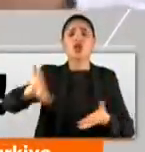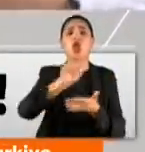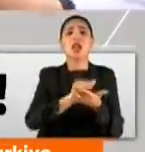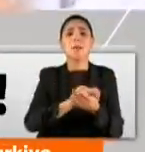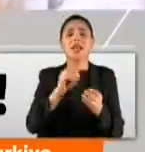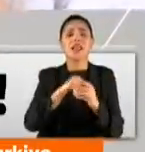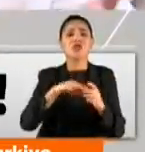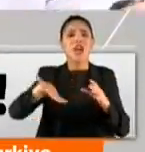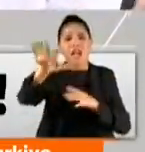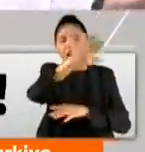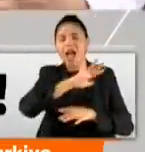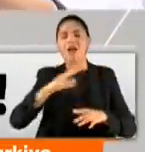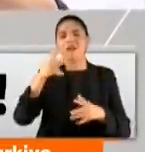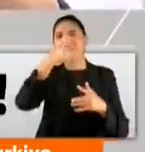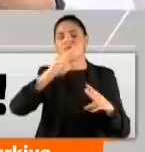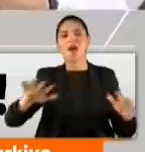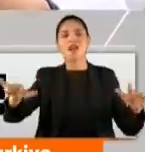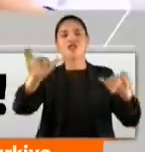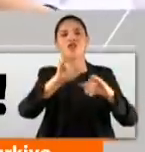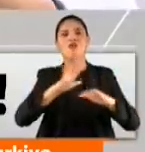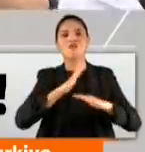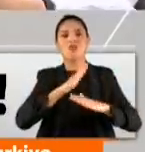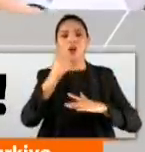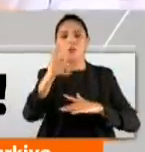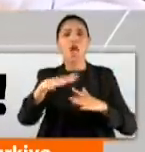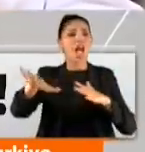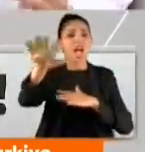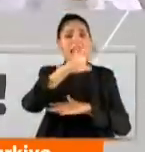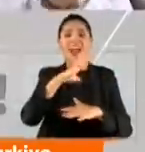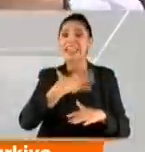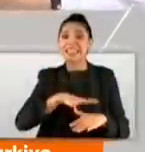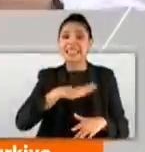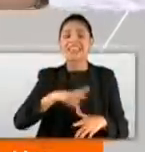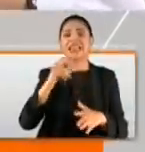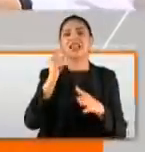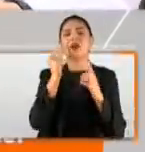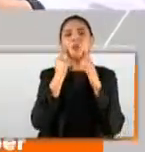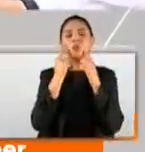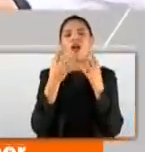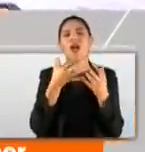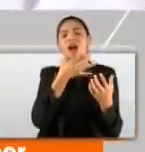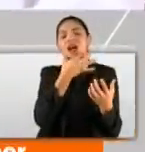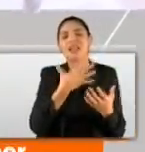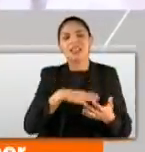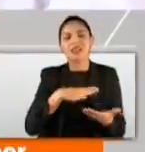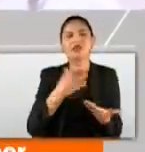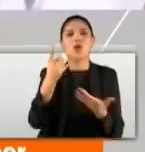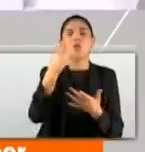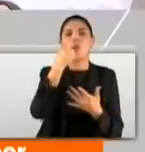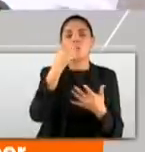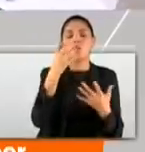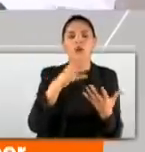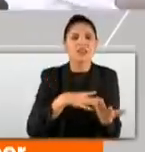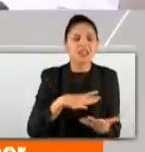medyada artık herkes birbirine benzemeye başladı. Çünkü herkesin derdi daha ince yanaklara, hokka buruna ve dolgun